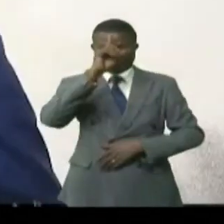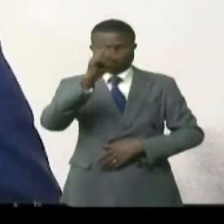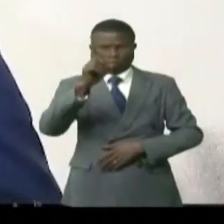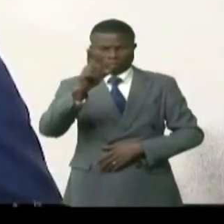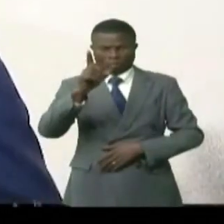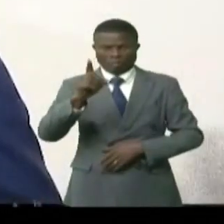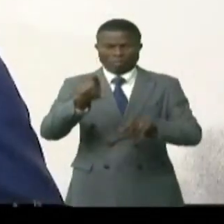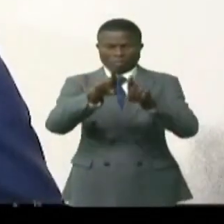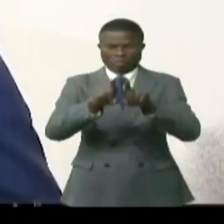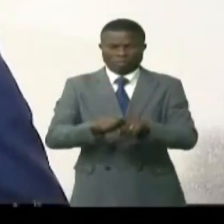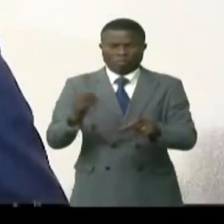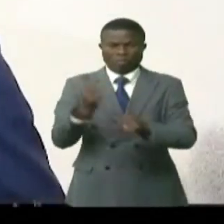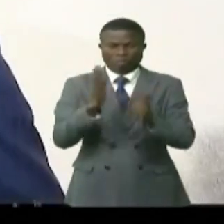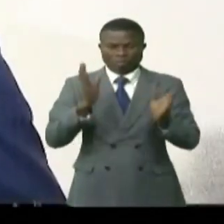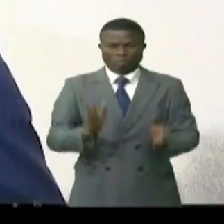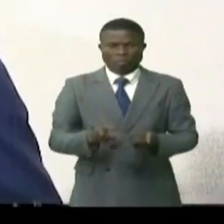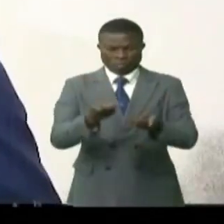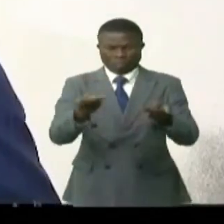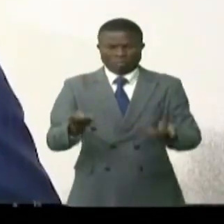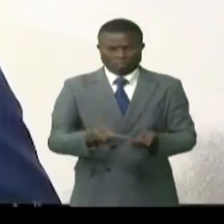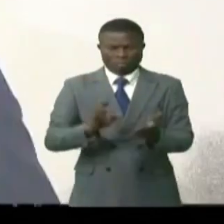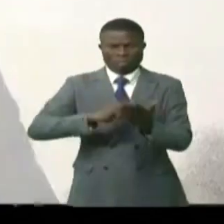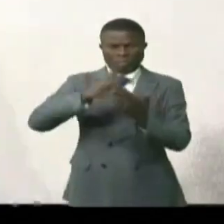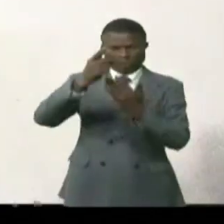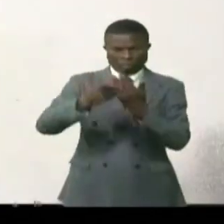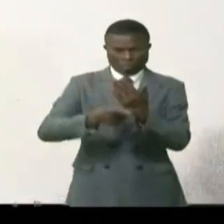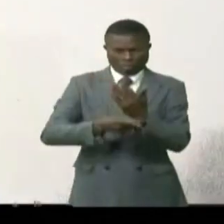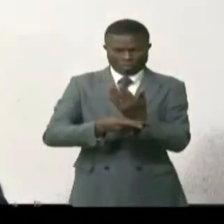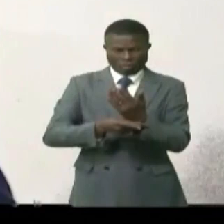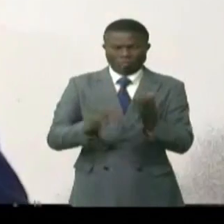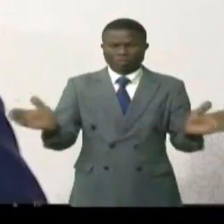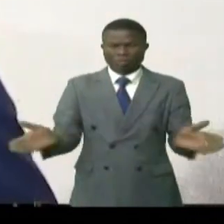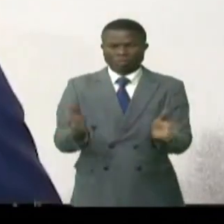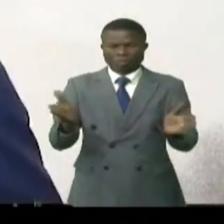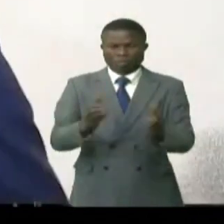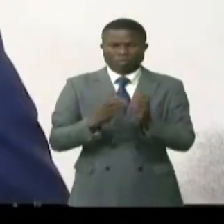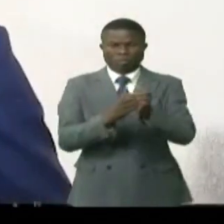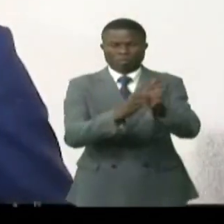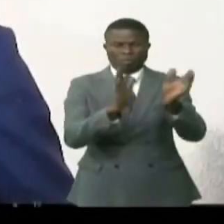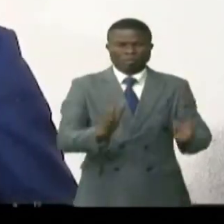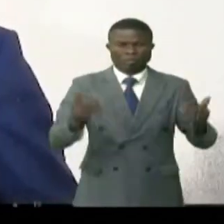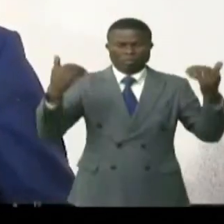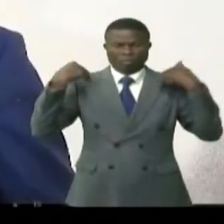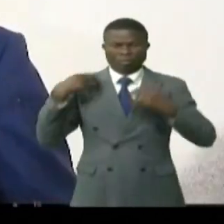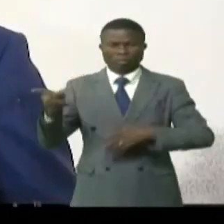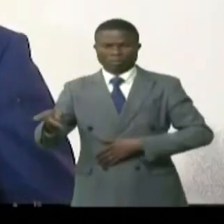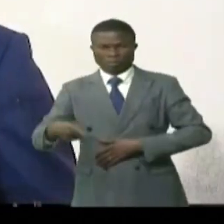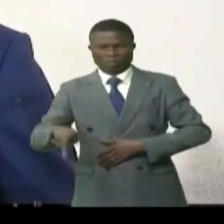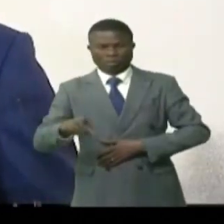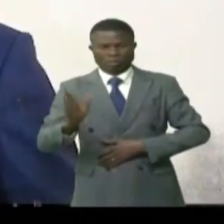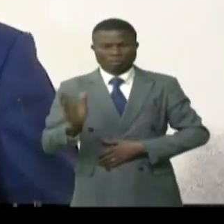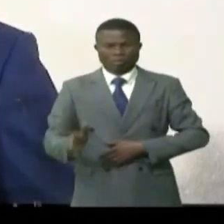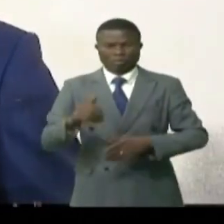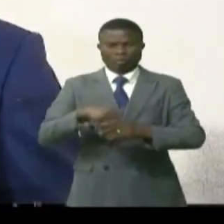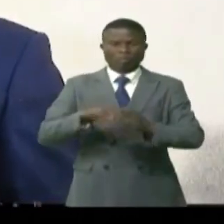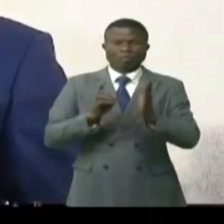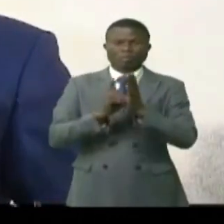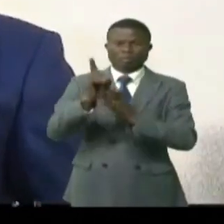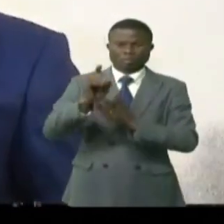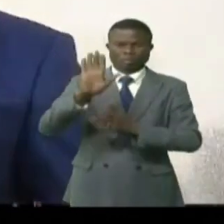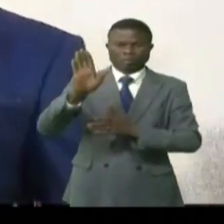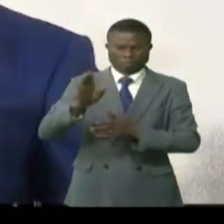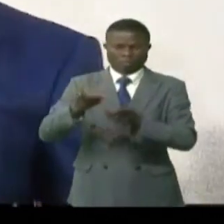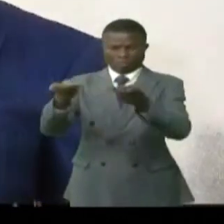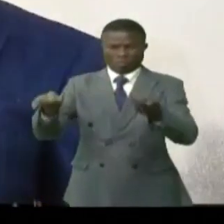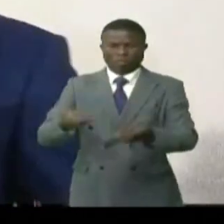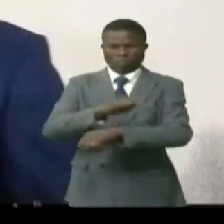des principaux acteurs sur la planification, de renforcer le leadership des autorités provinciales dans le développement de leurs